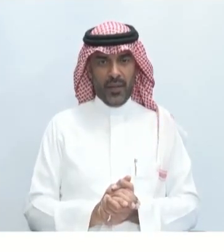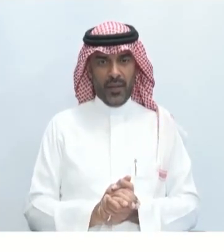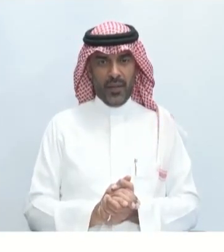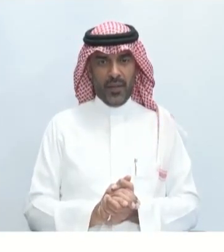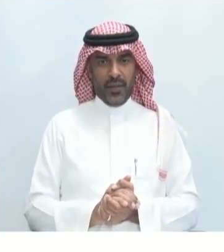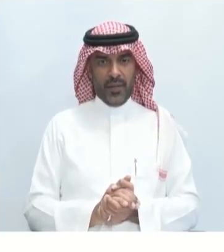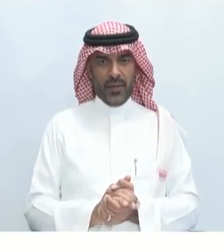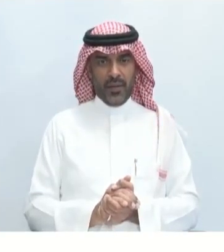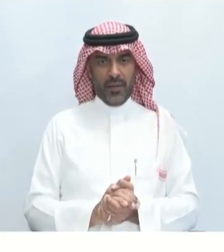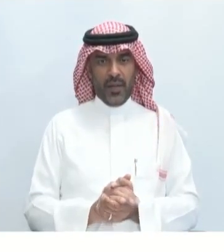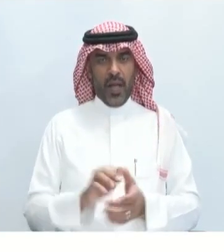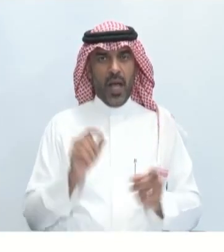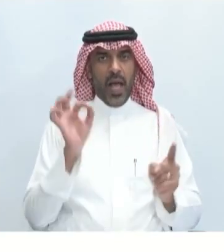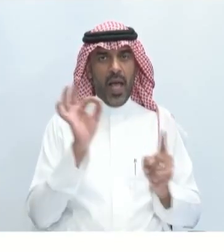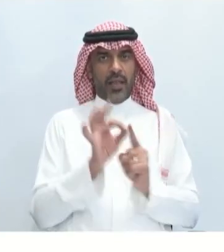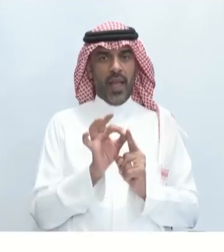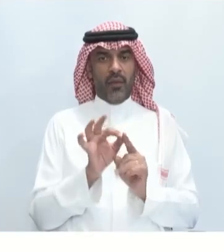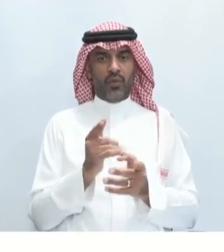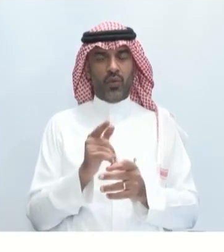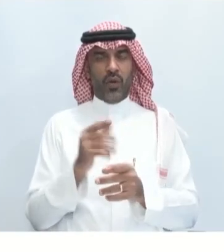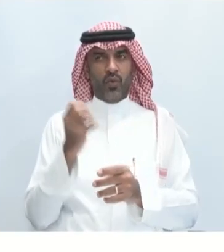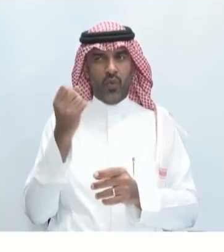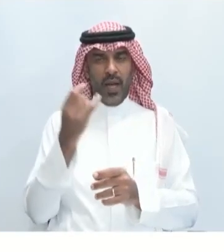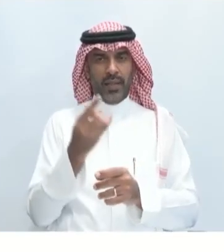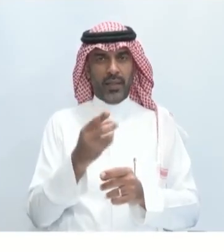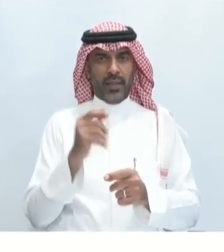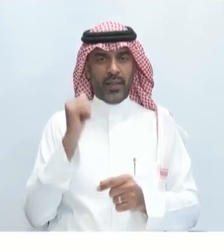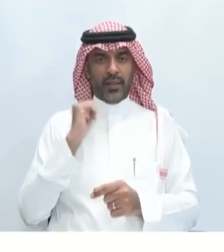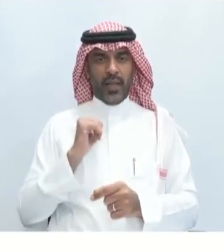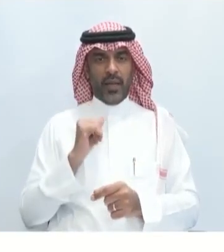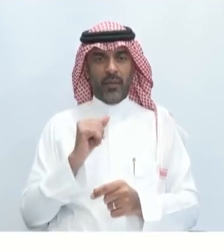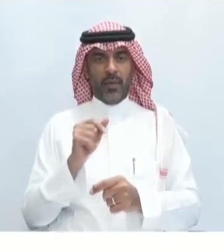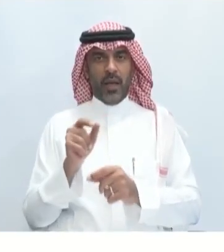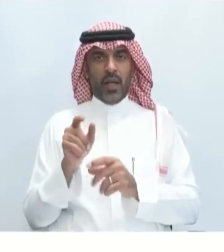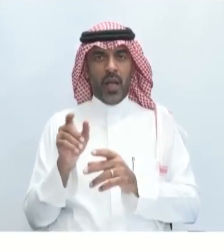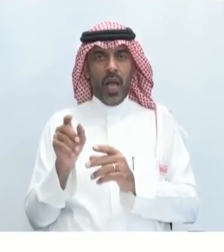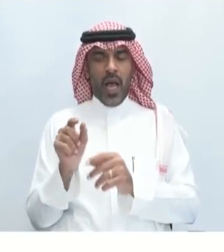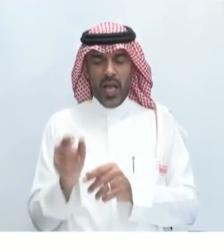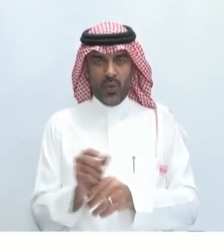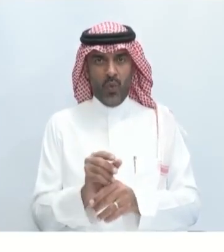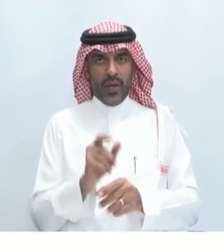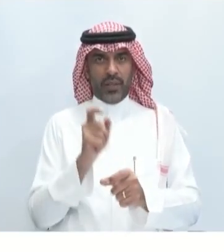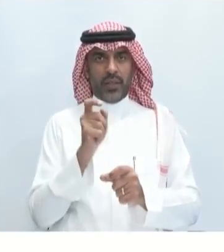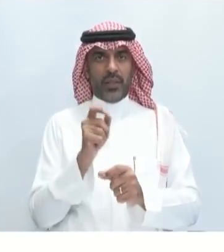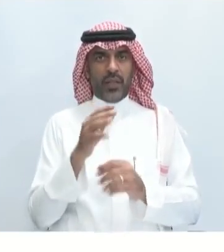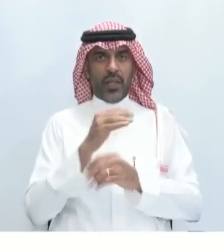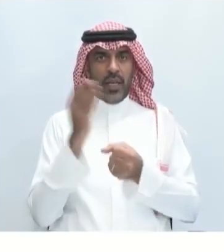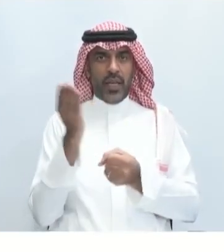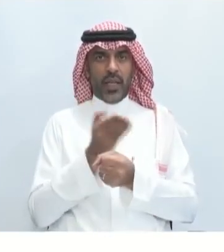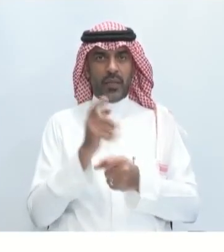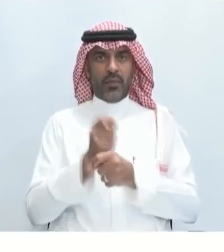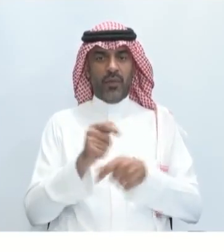ان يعدد الطالبوا ادوات نصب الفعل المضارع ان يبين الطالب نوع الفعل